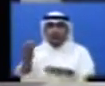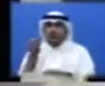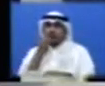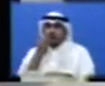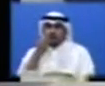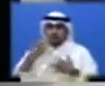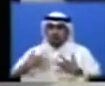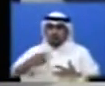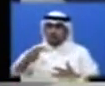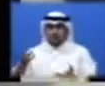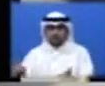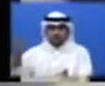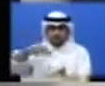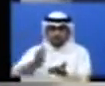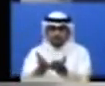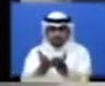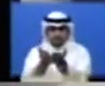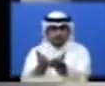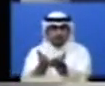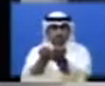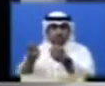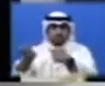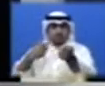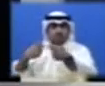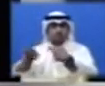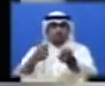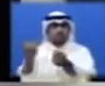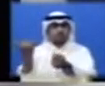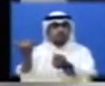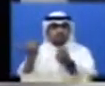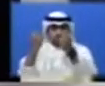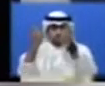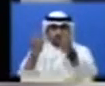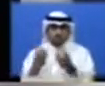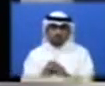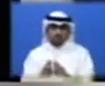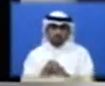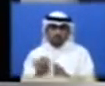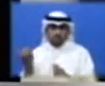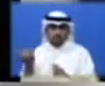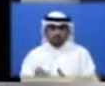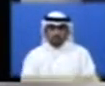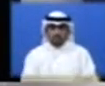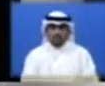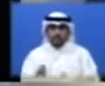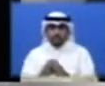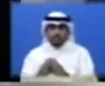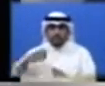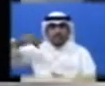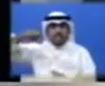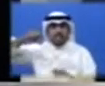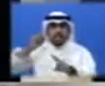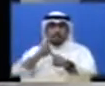والسفن والنقل البحري هو عمود التجارة الدولية. أكثر من 90%